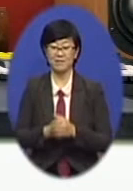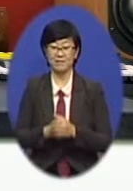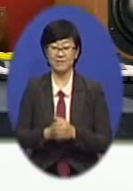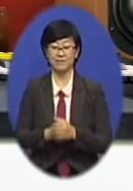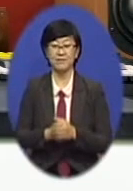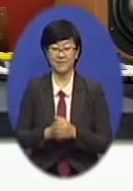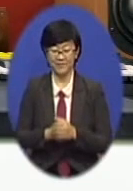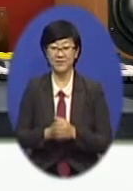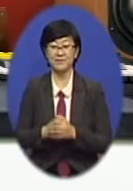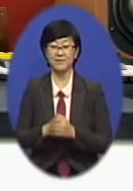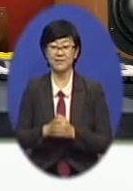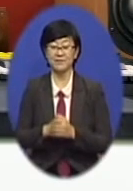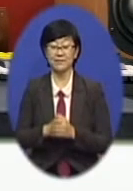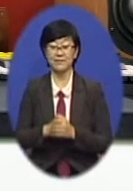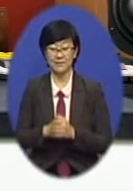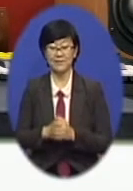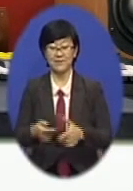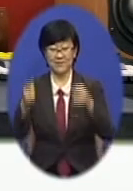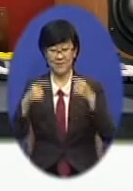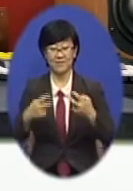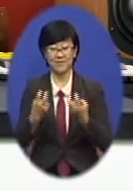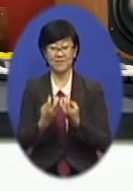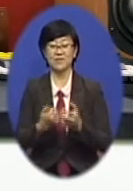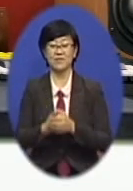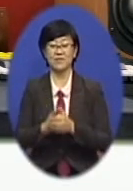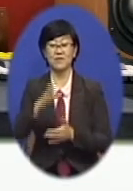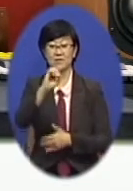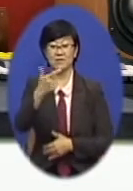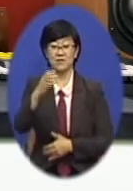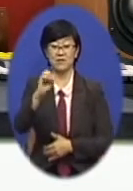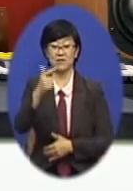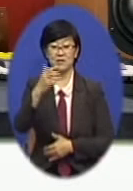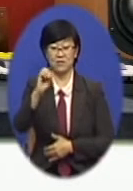음악 드리겠습니다. 잠시만. 자, 참여 방법. 네,